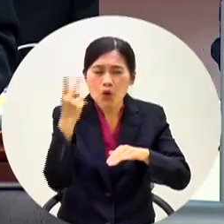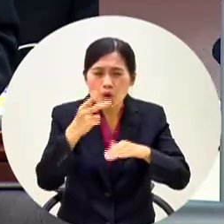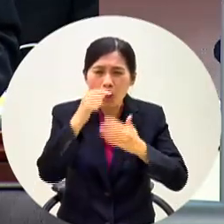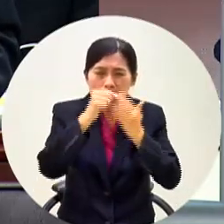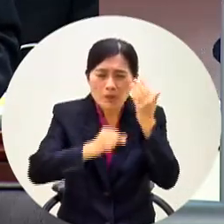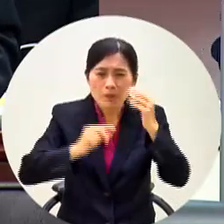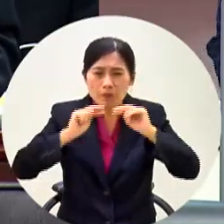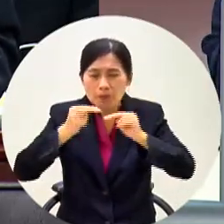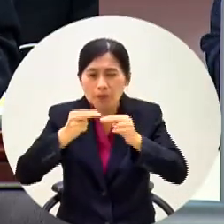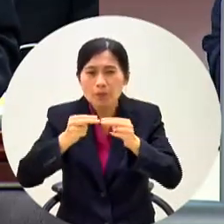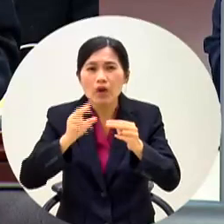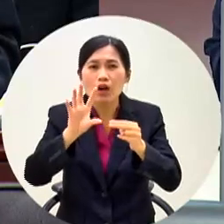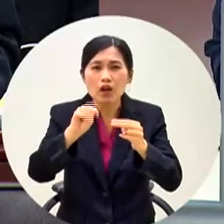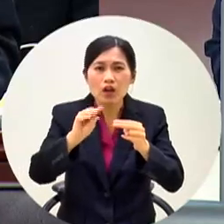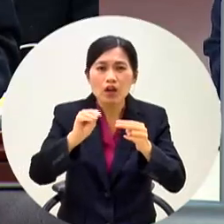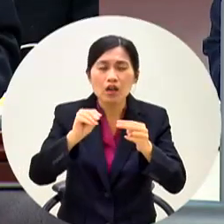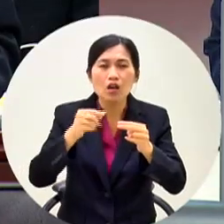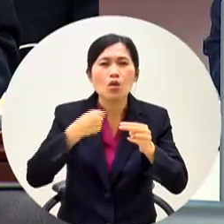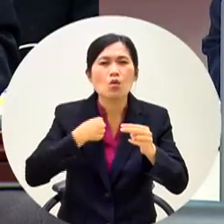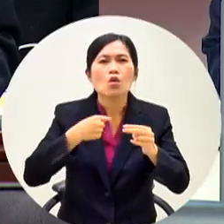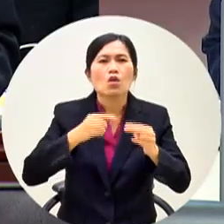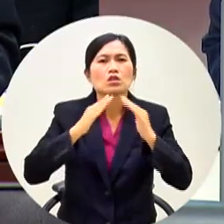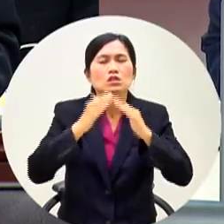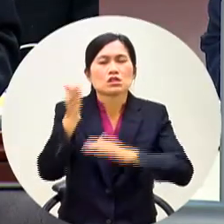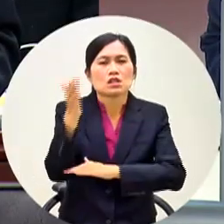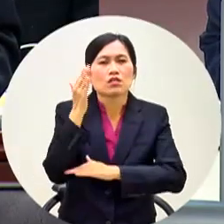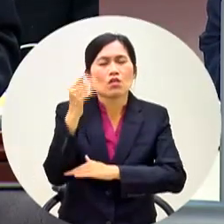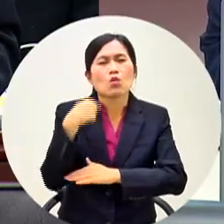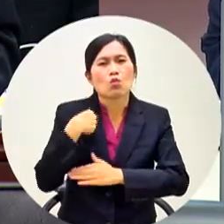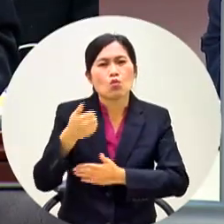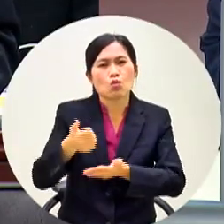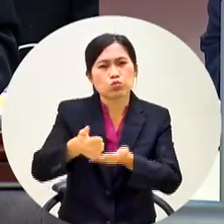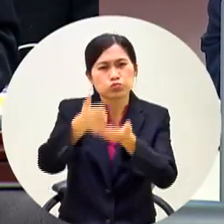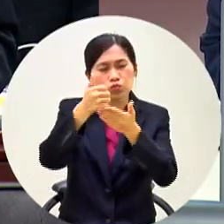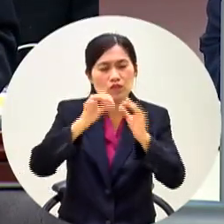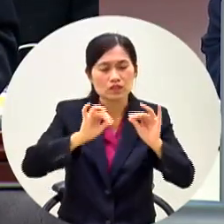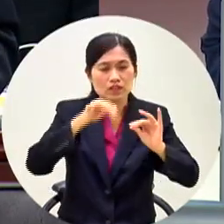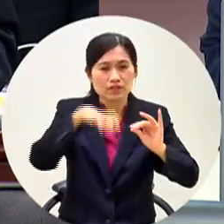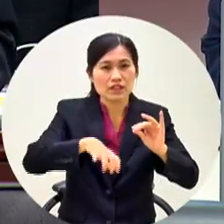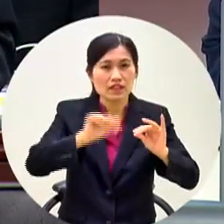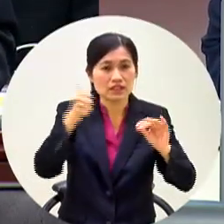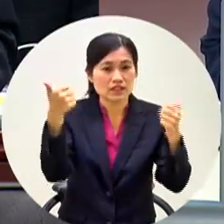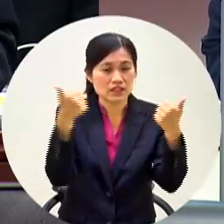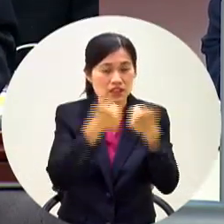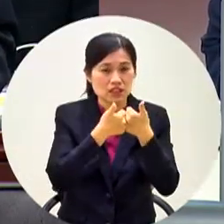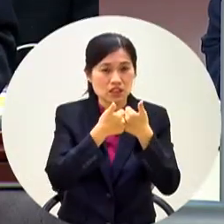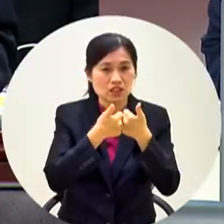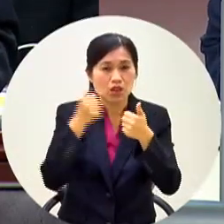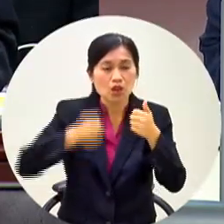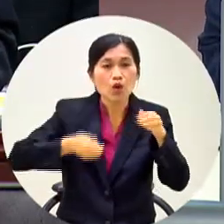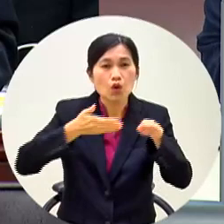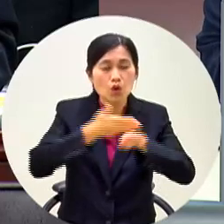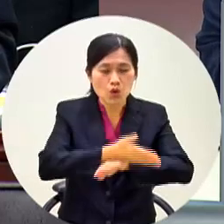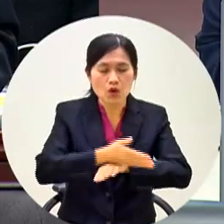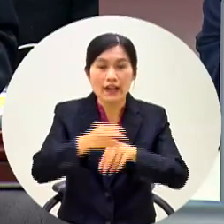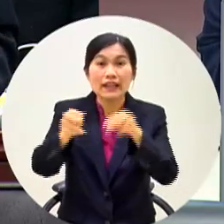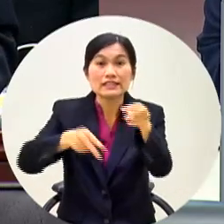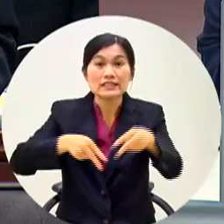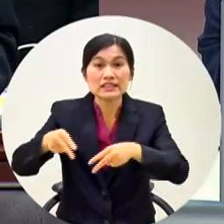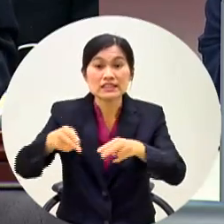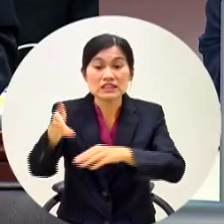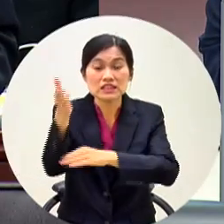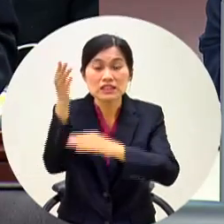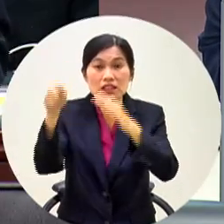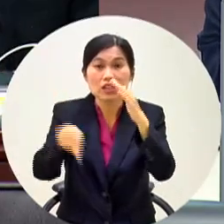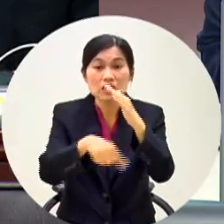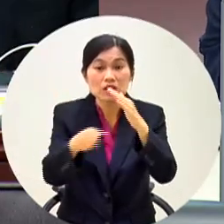我们会站在市政府的立场，我们会尊重地方议会通过以及行政院审查核